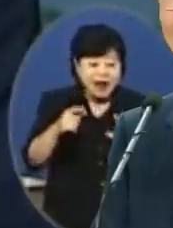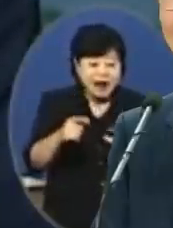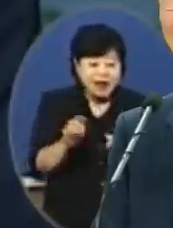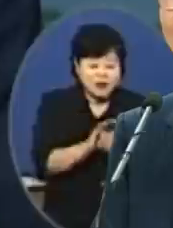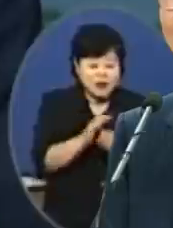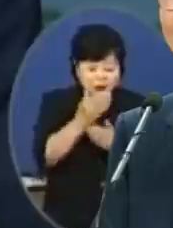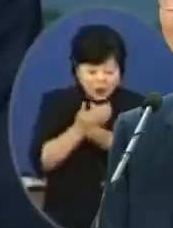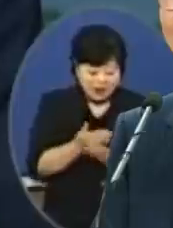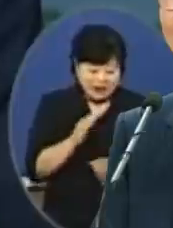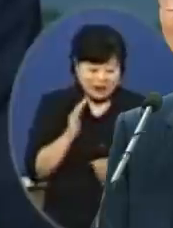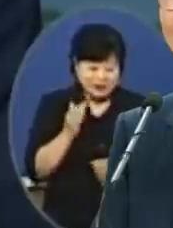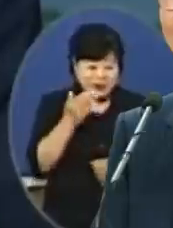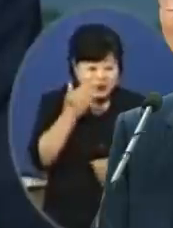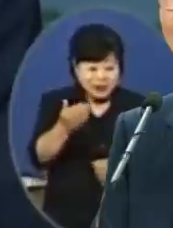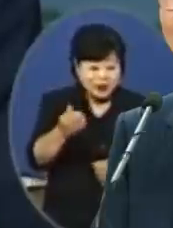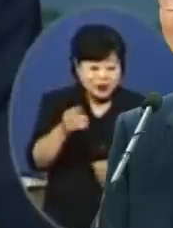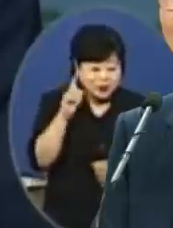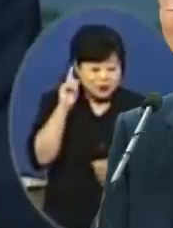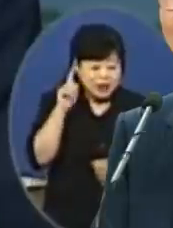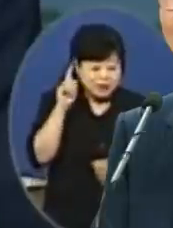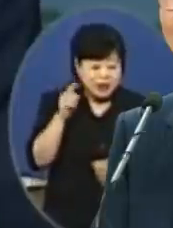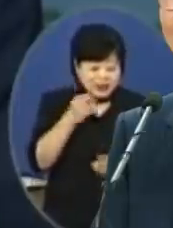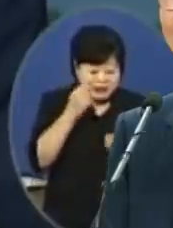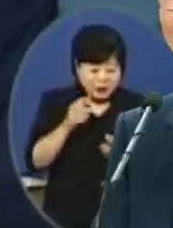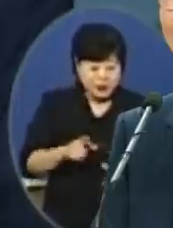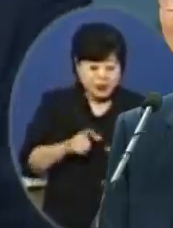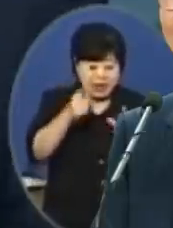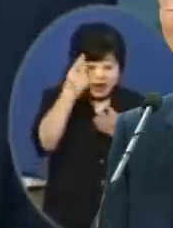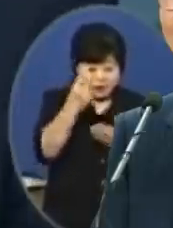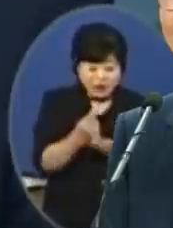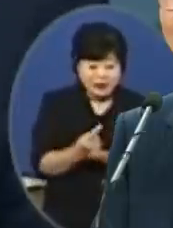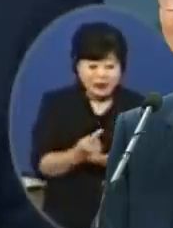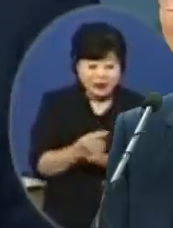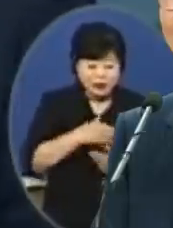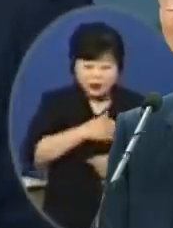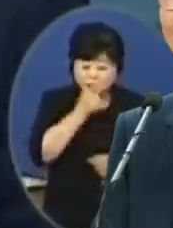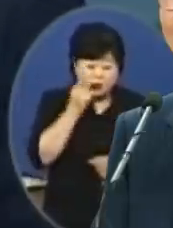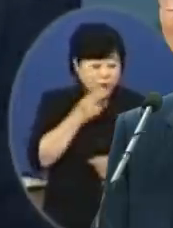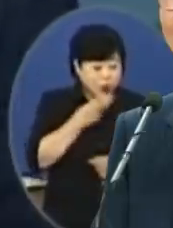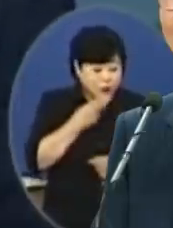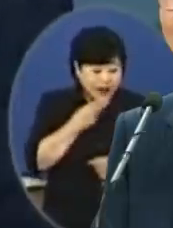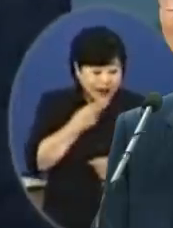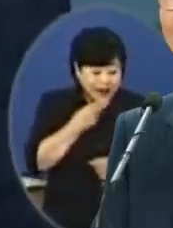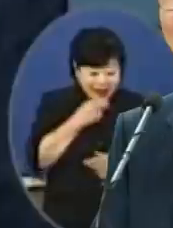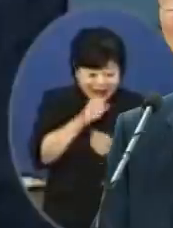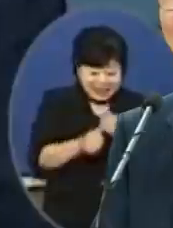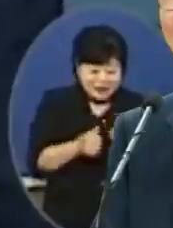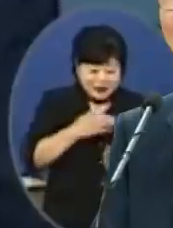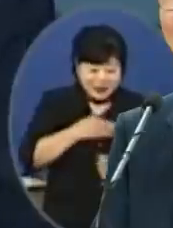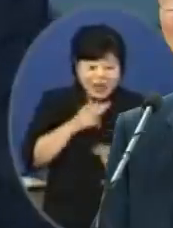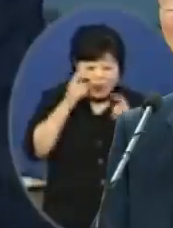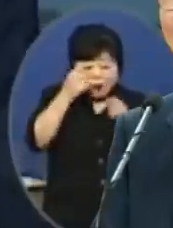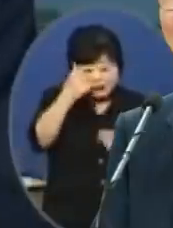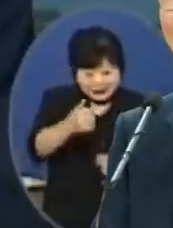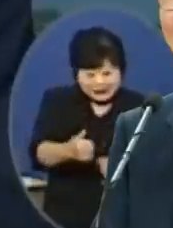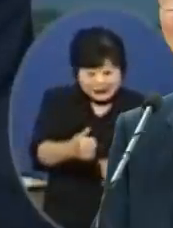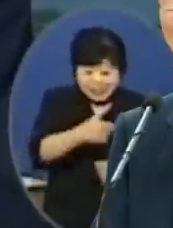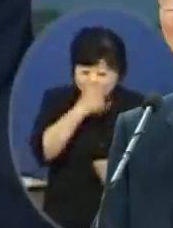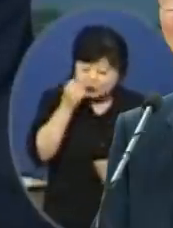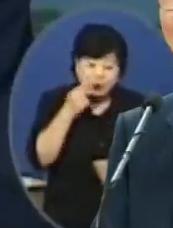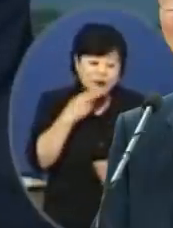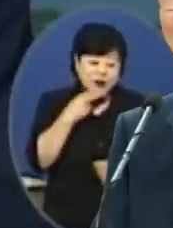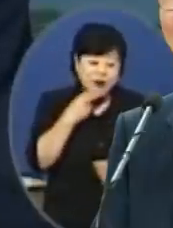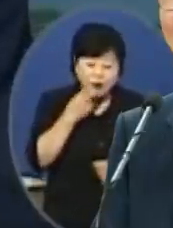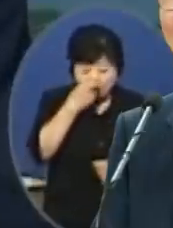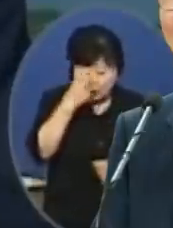얼마나 위로가 되는지 모릅니다. 여러분 매일같이 새로운 날이다 올 때 오늘도 부족함이 없다, 하나님이 나의 목자시니 부족함이